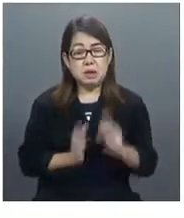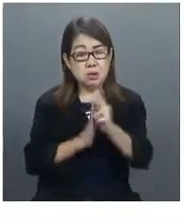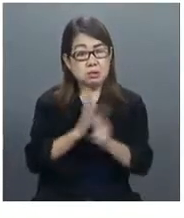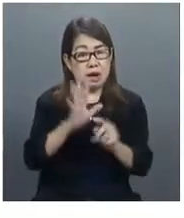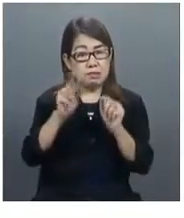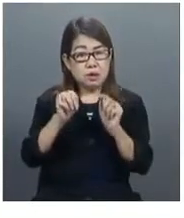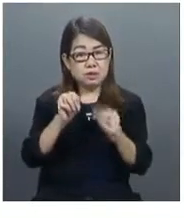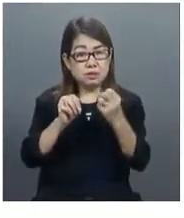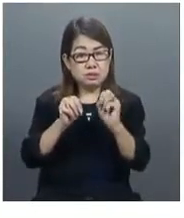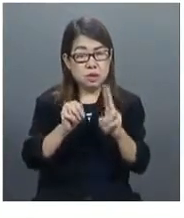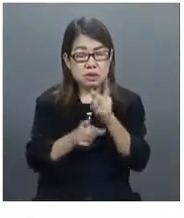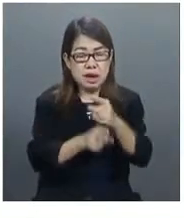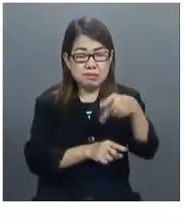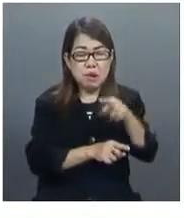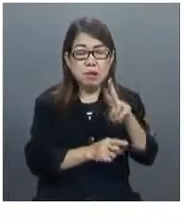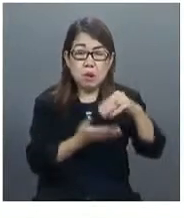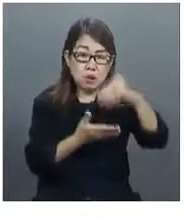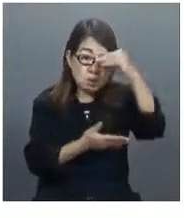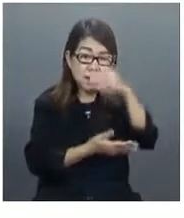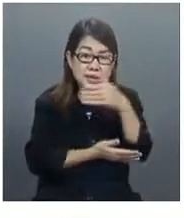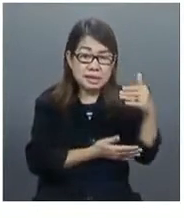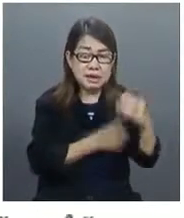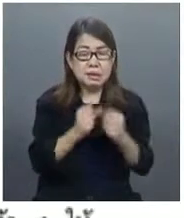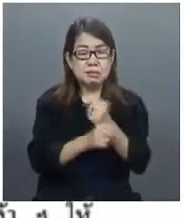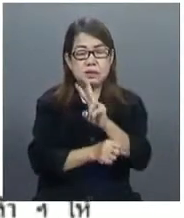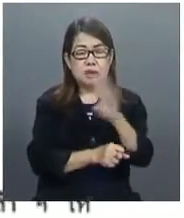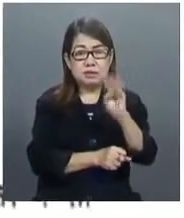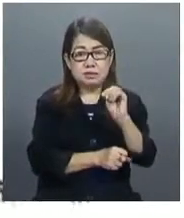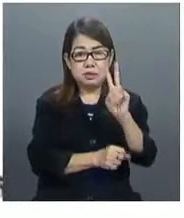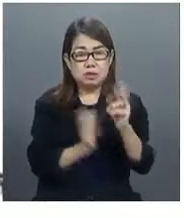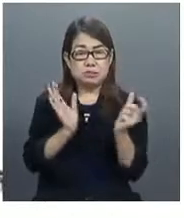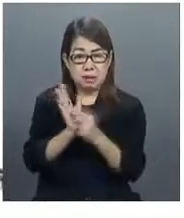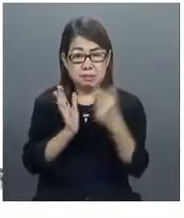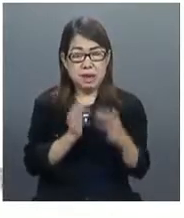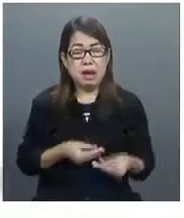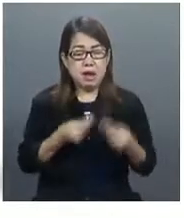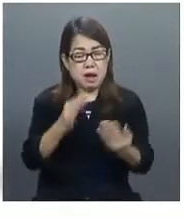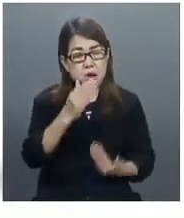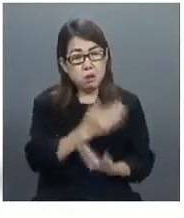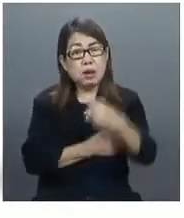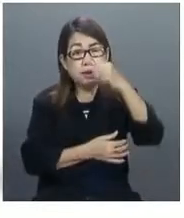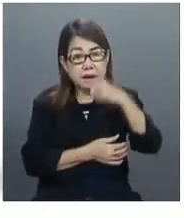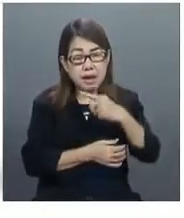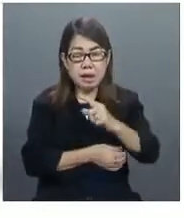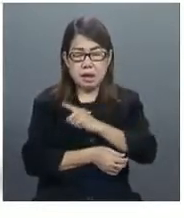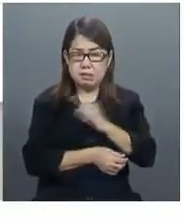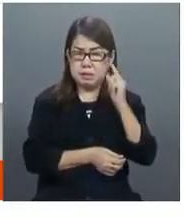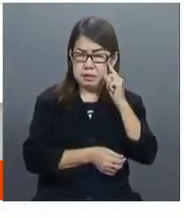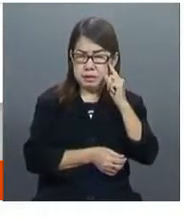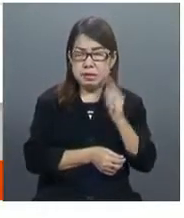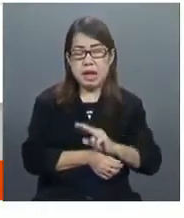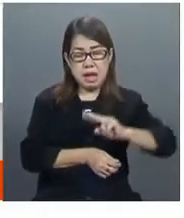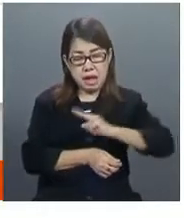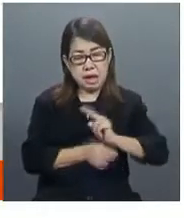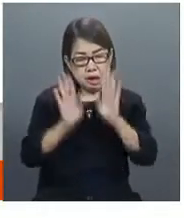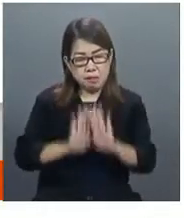พระราชบัญญัติการศึกษาแห่งชาติปี2542ได้เปิดโอกาสให้คนไทยสามารถออกแบบการเรียนการสอนได้เ